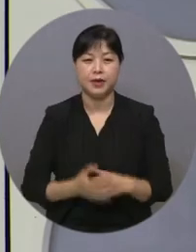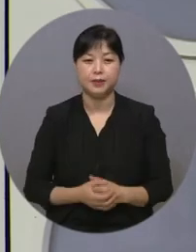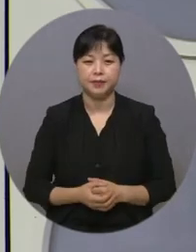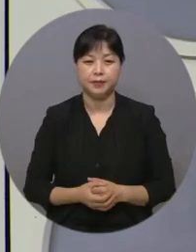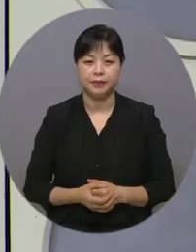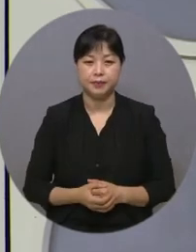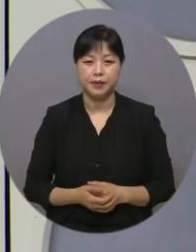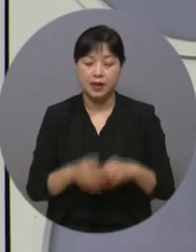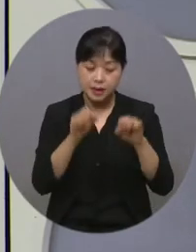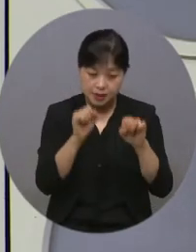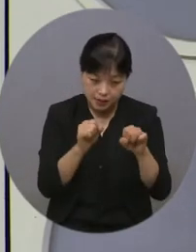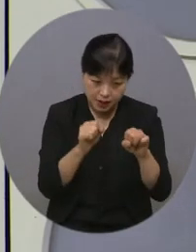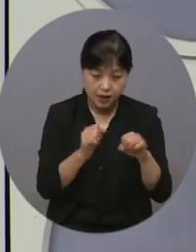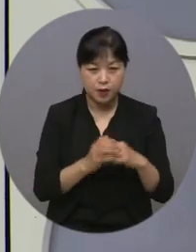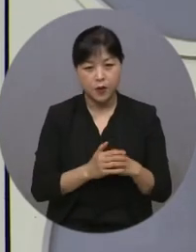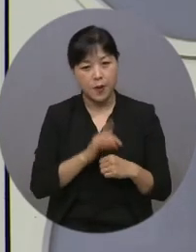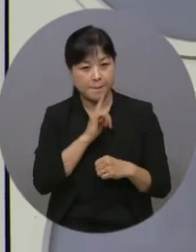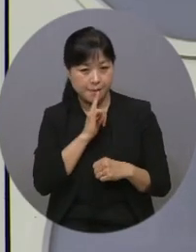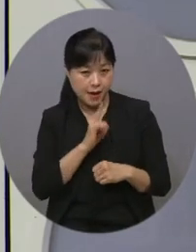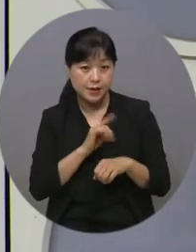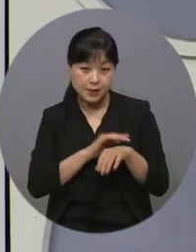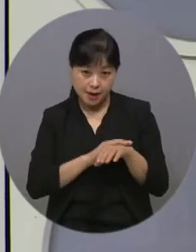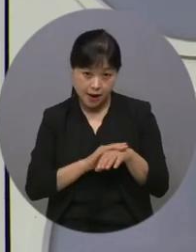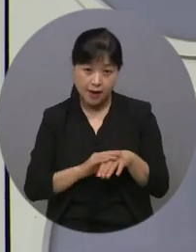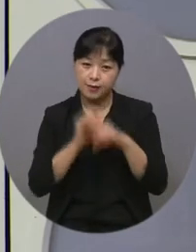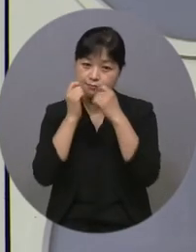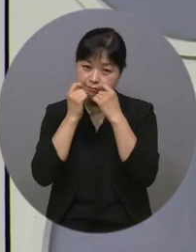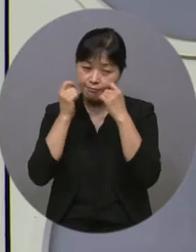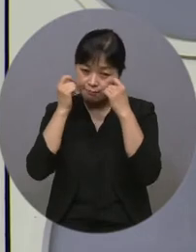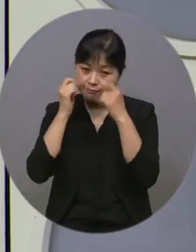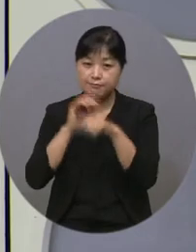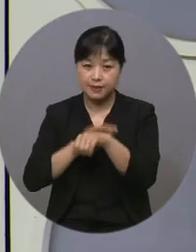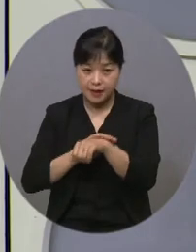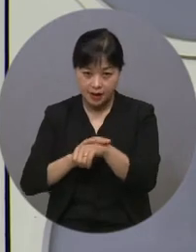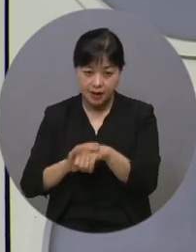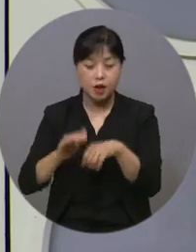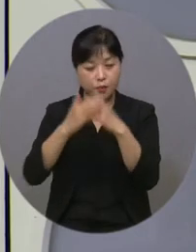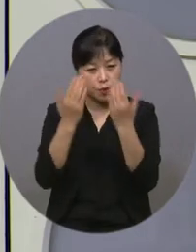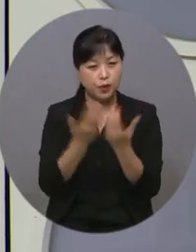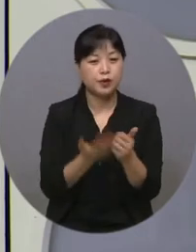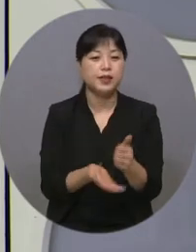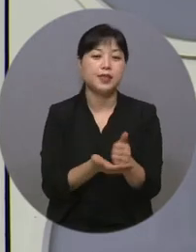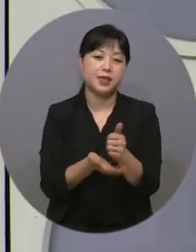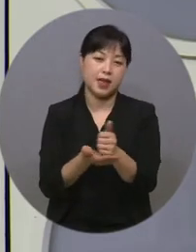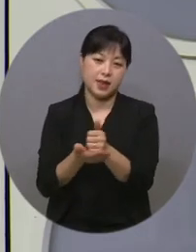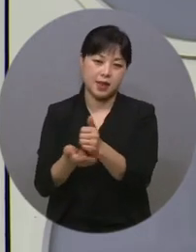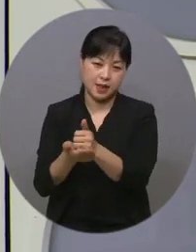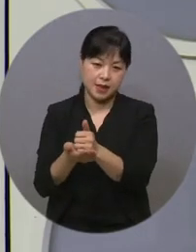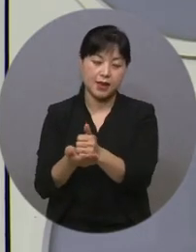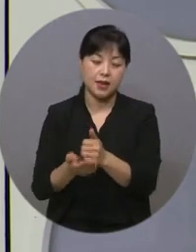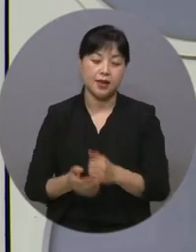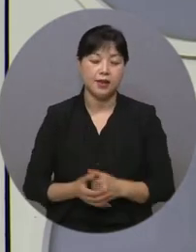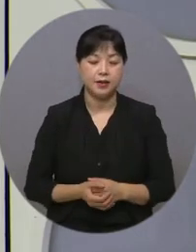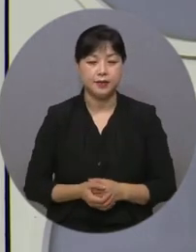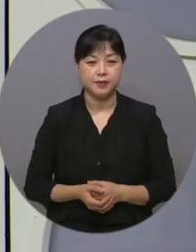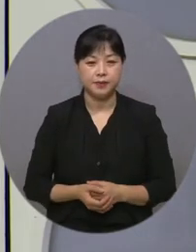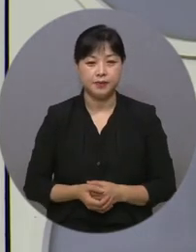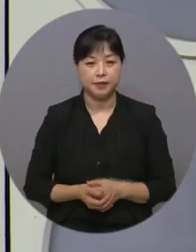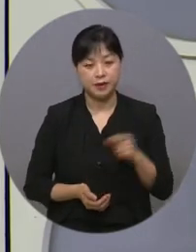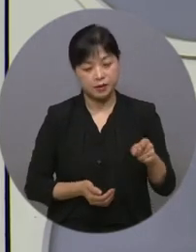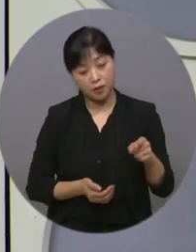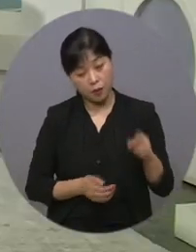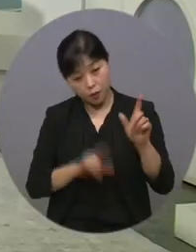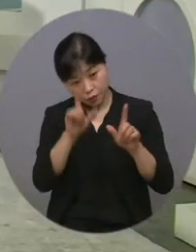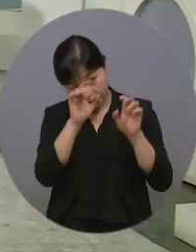인사를 잘하는 거, 말을 잘하는 거, 잘 웃는 거 이런 것도 다 칭찬에 들어가니까 그런